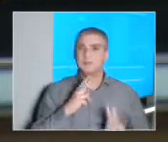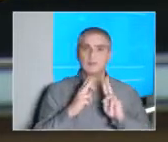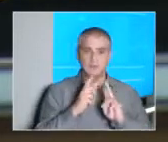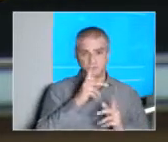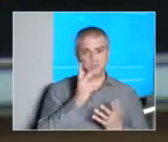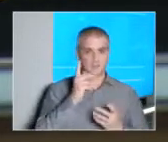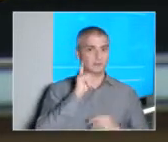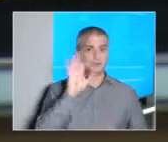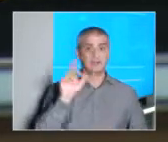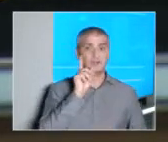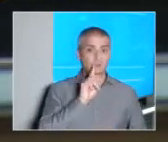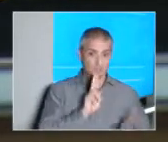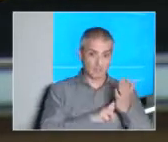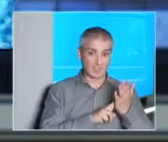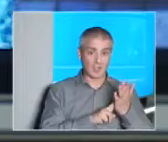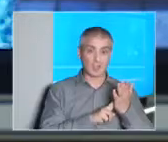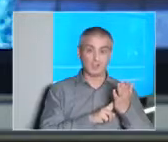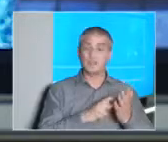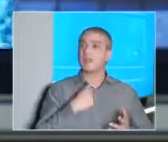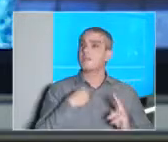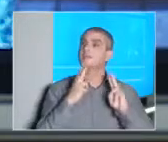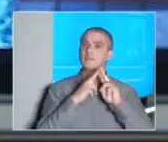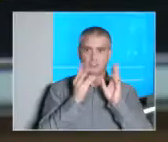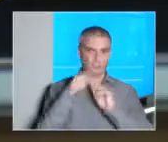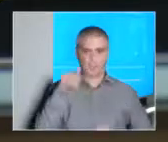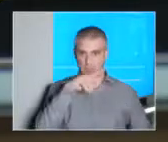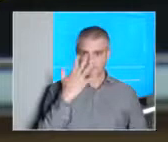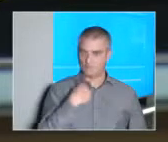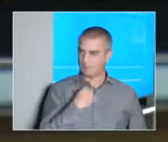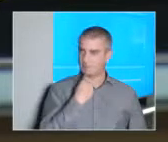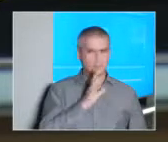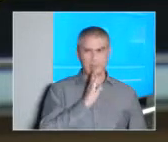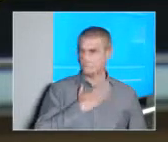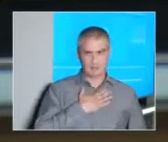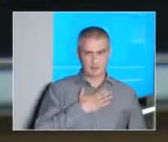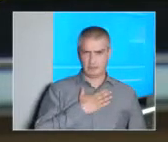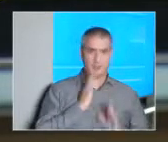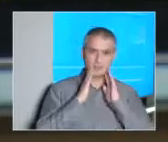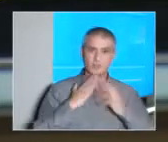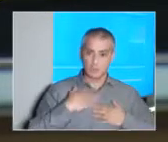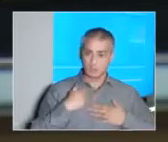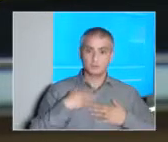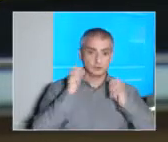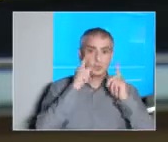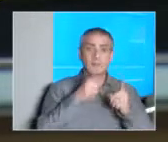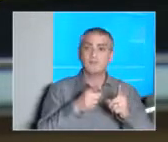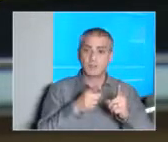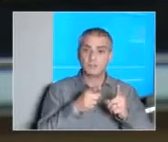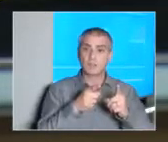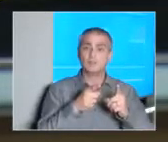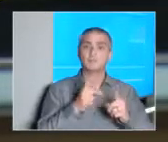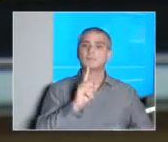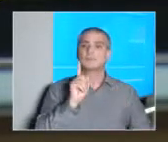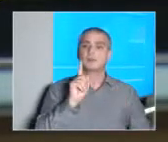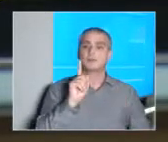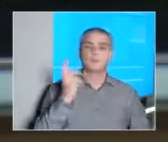אני נפגשתי... הם ייתו את השם, נכון? אני נפגשתי איתם. ואני אמרתי, אין לכם בעיה איתי, האמינו לי. אתה רוצה שאני אפתיע אותך?